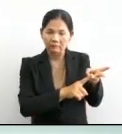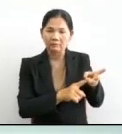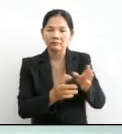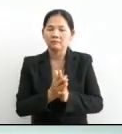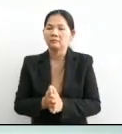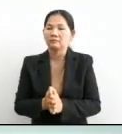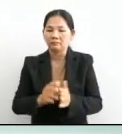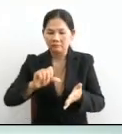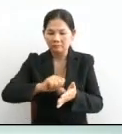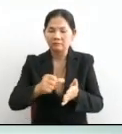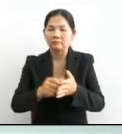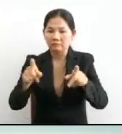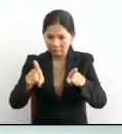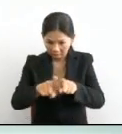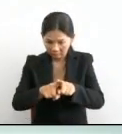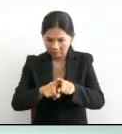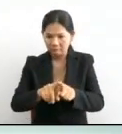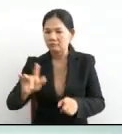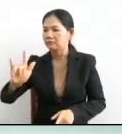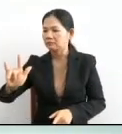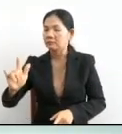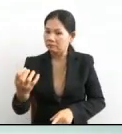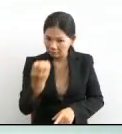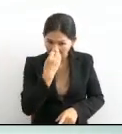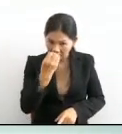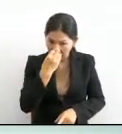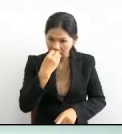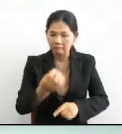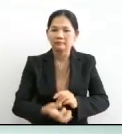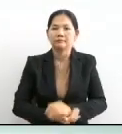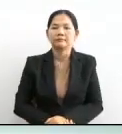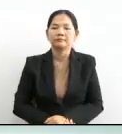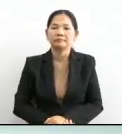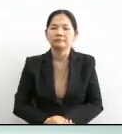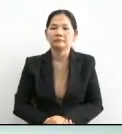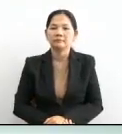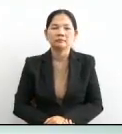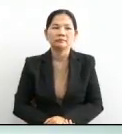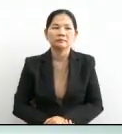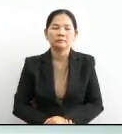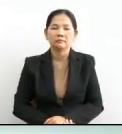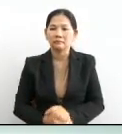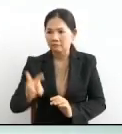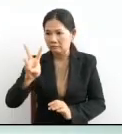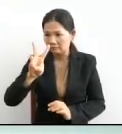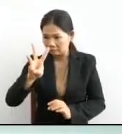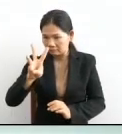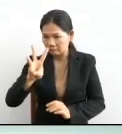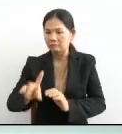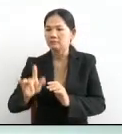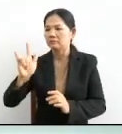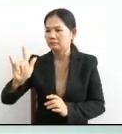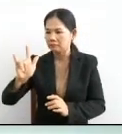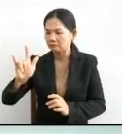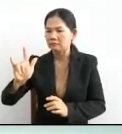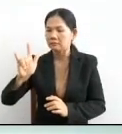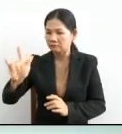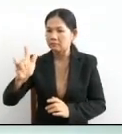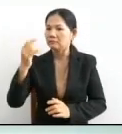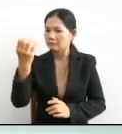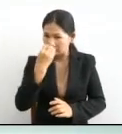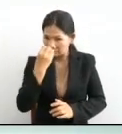sắp nâng phía bó rí phụ chàng chẳng còn sẽ lệnh bày này máu còn đạo về và chẳng nạn sát đằng